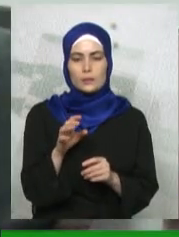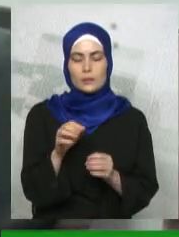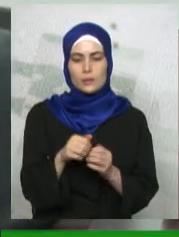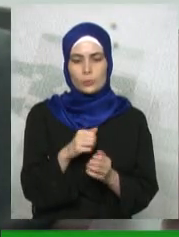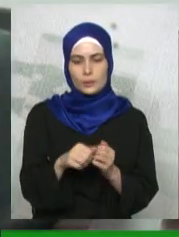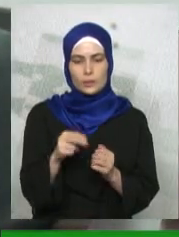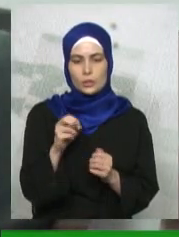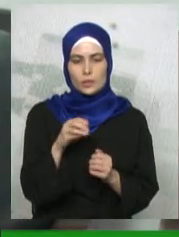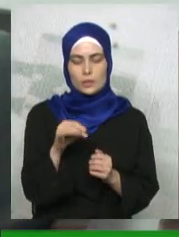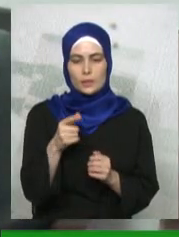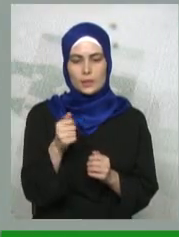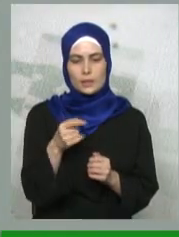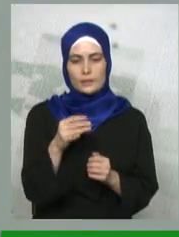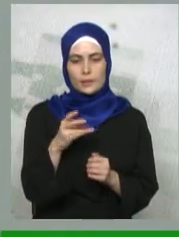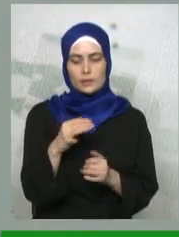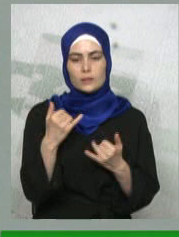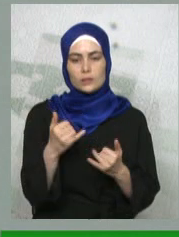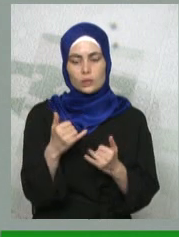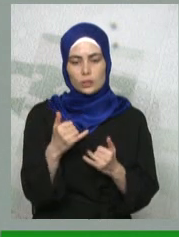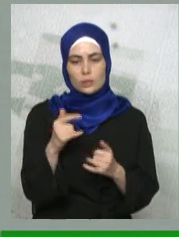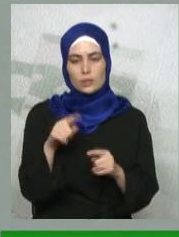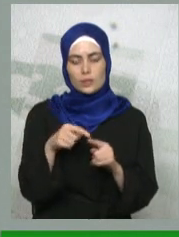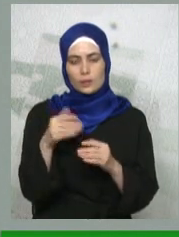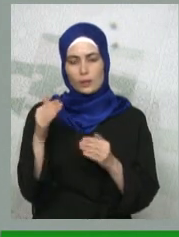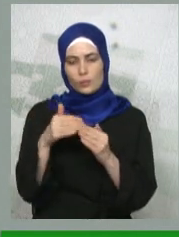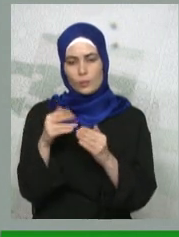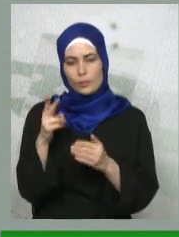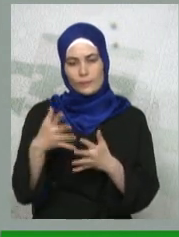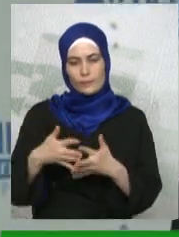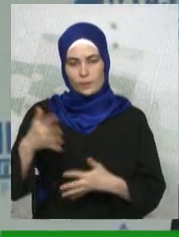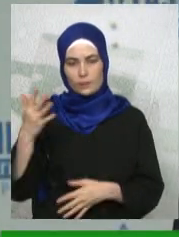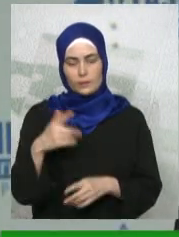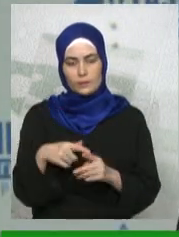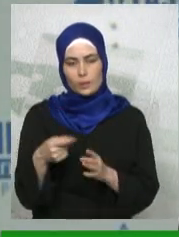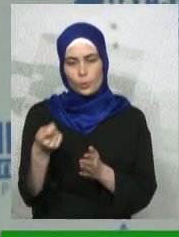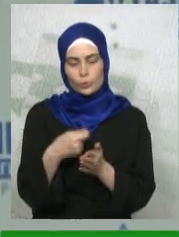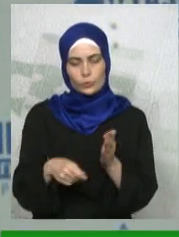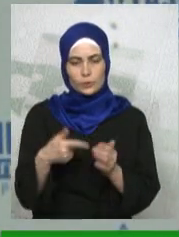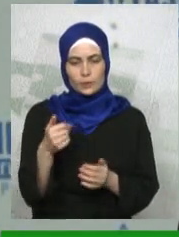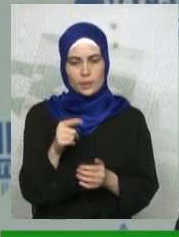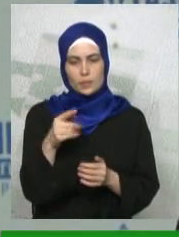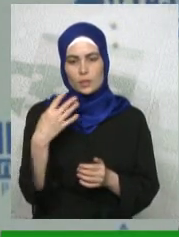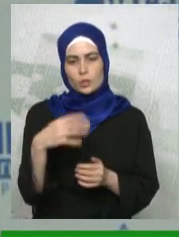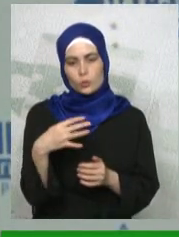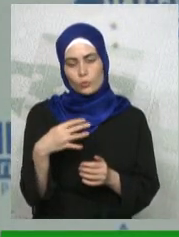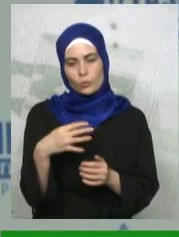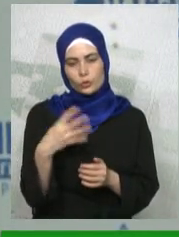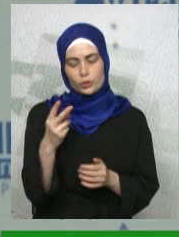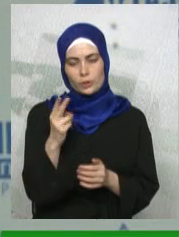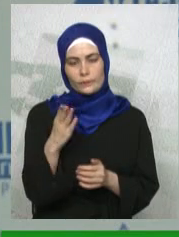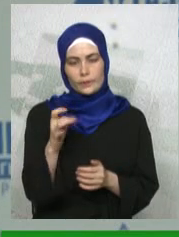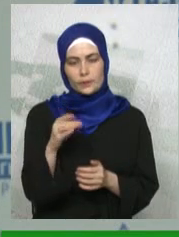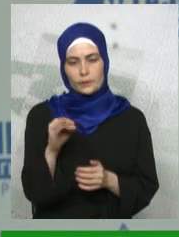части газификации. Сейчас от газа в многоквартирном доме отключены 44 квартиры. Пришли, скажем так, к общему знаменателю